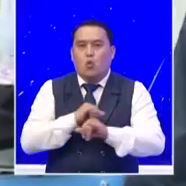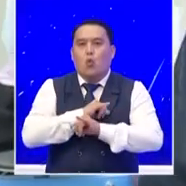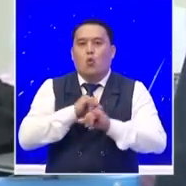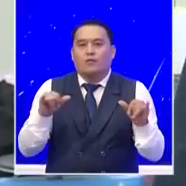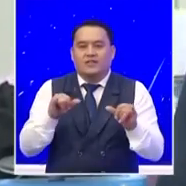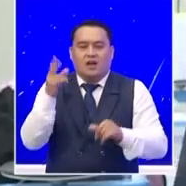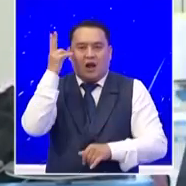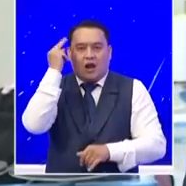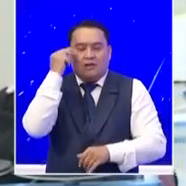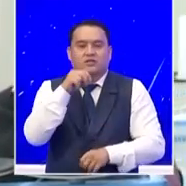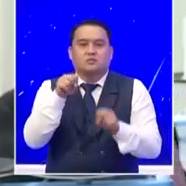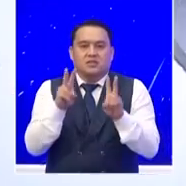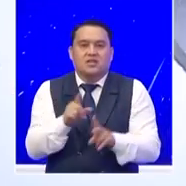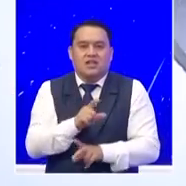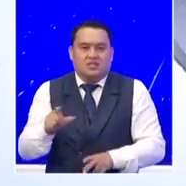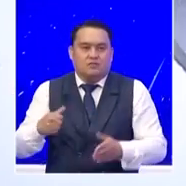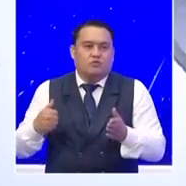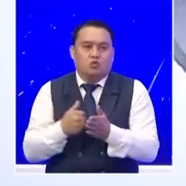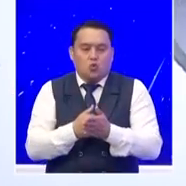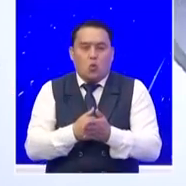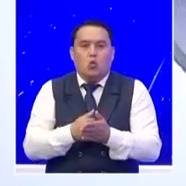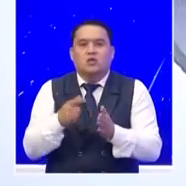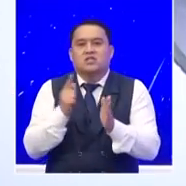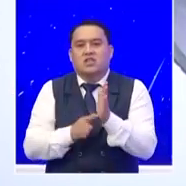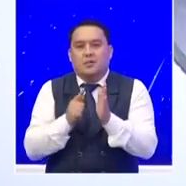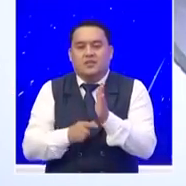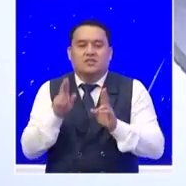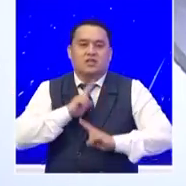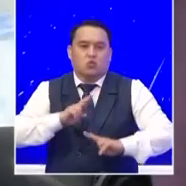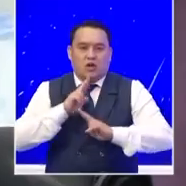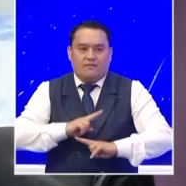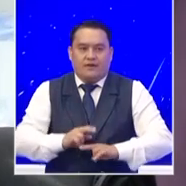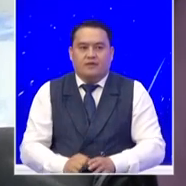увеличить количество штатных единиц и довести его до 70 сотрудников.